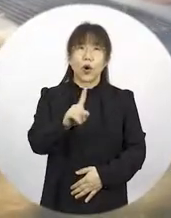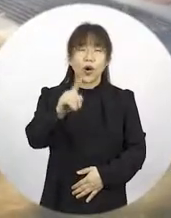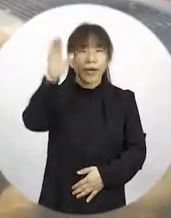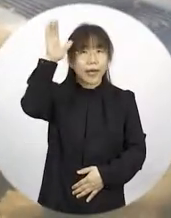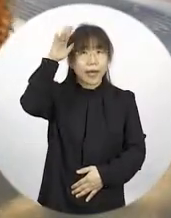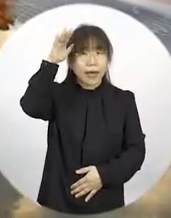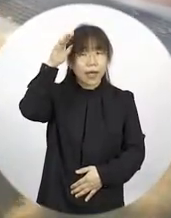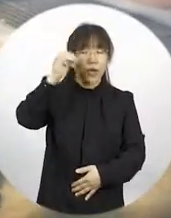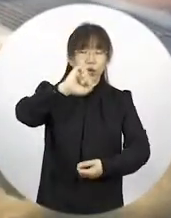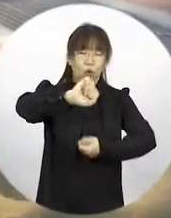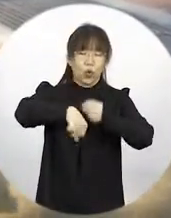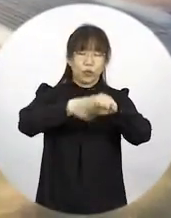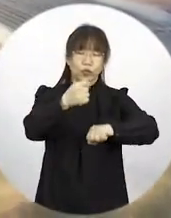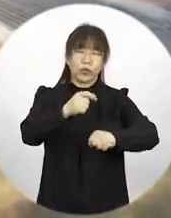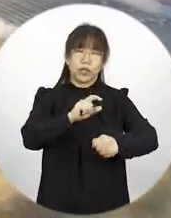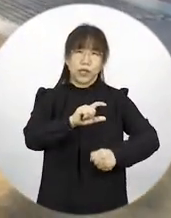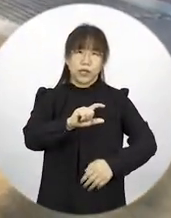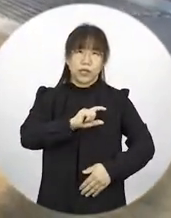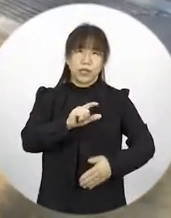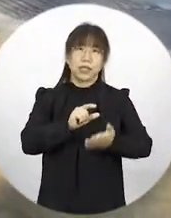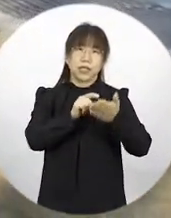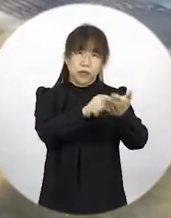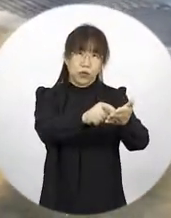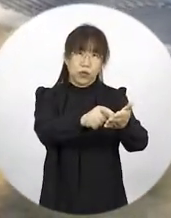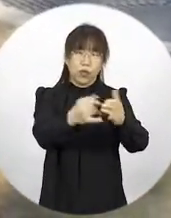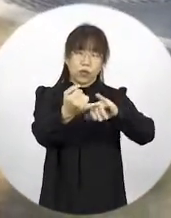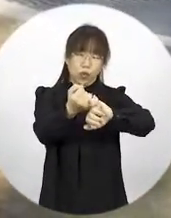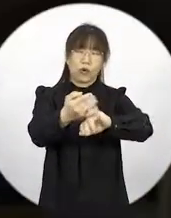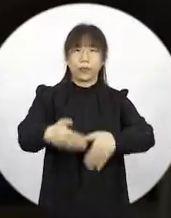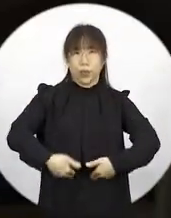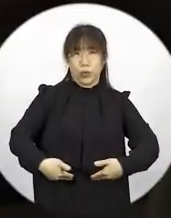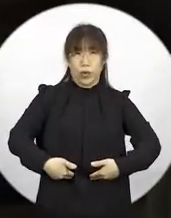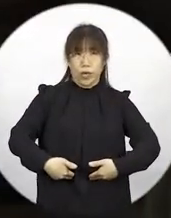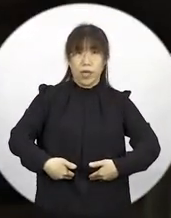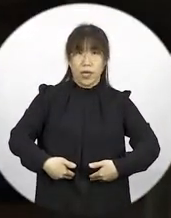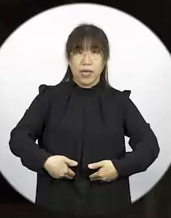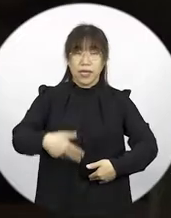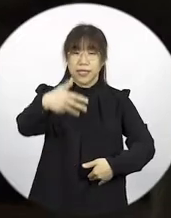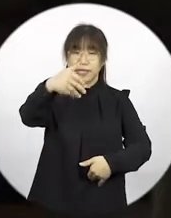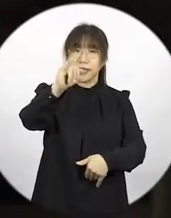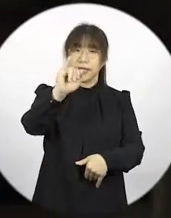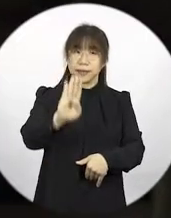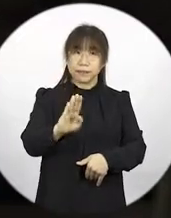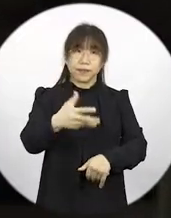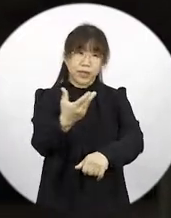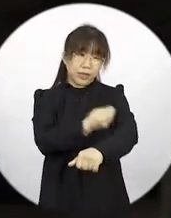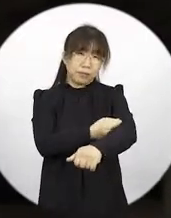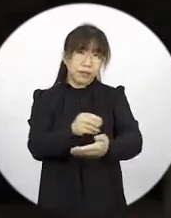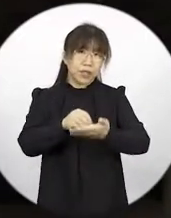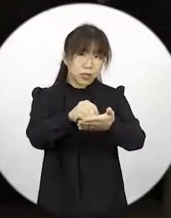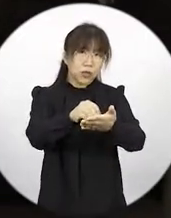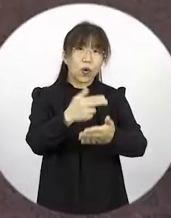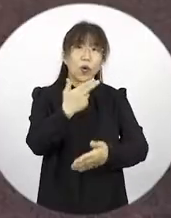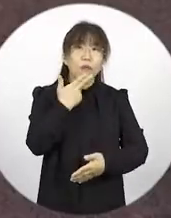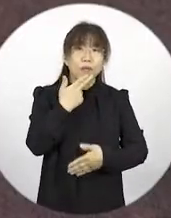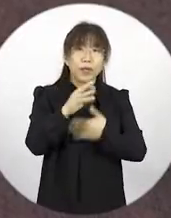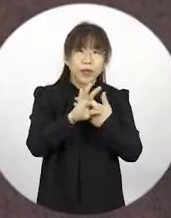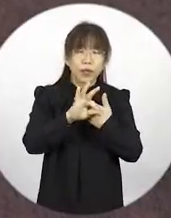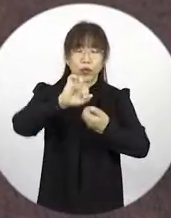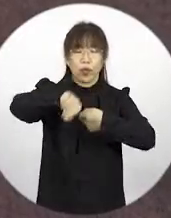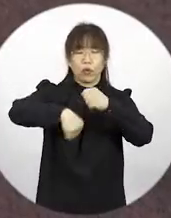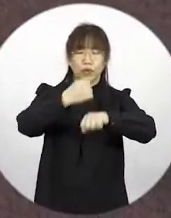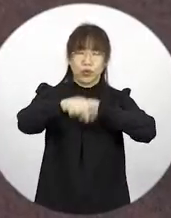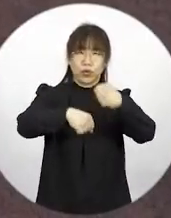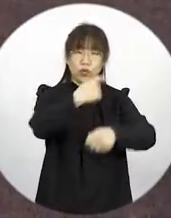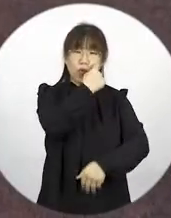경우 동물등록이 되어 있어야 접종이 가능하며 내장형 칩으로 등록한 경우가 아니라면 동물등록 여부를 확인할 수